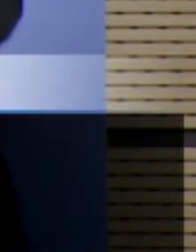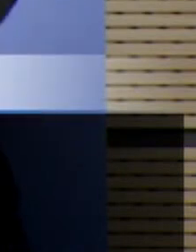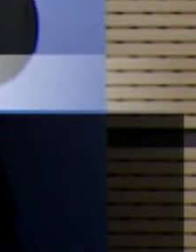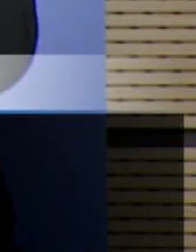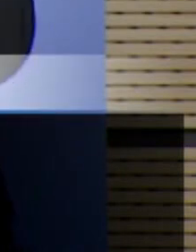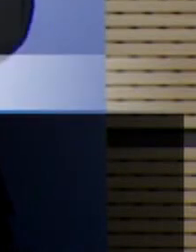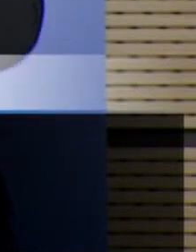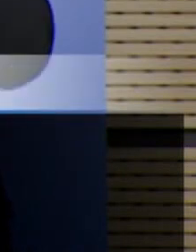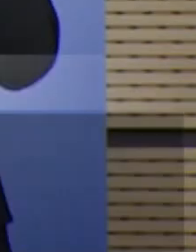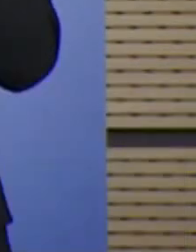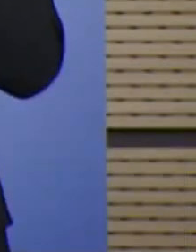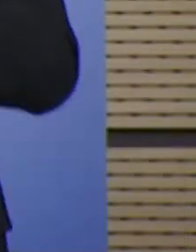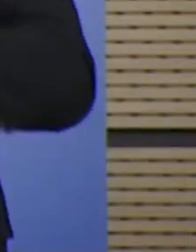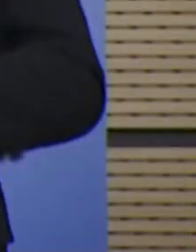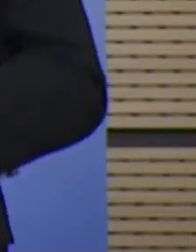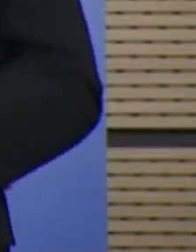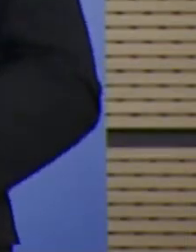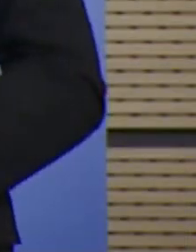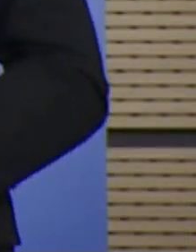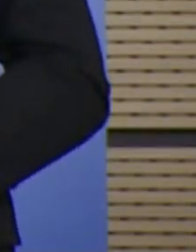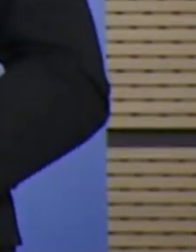마련할 것이며